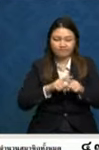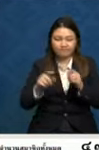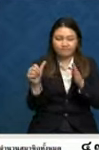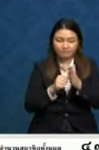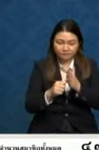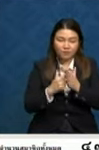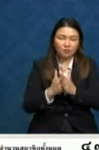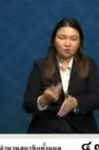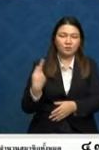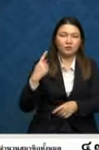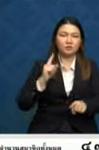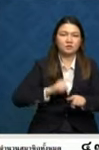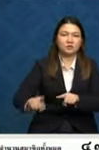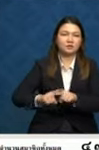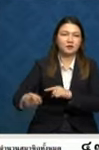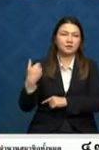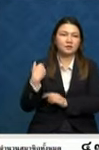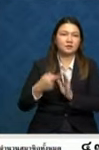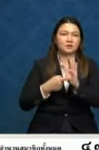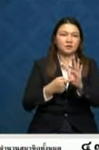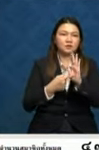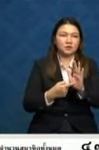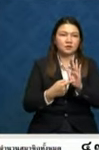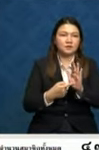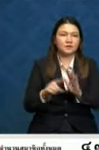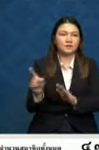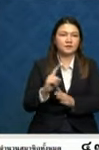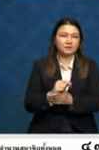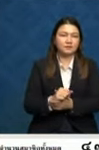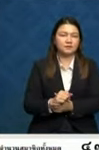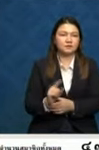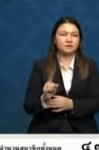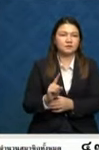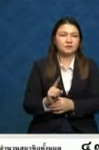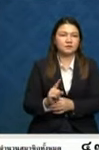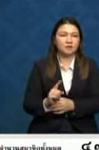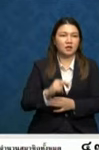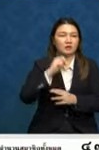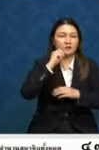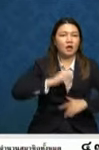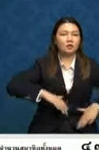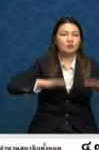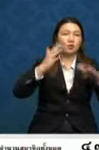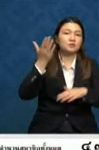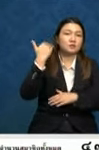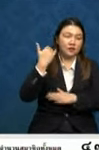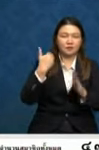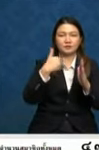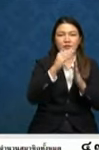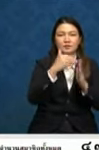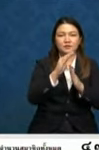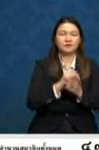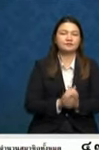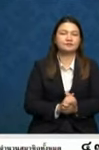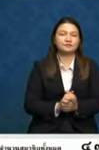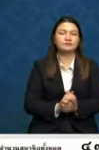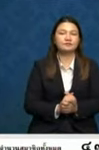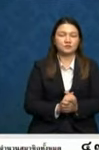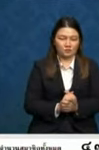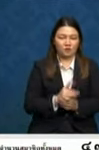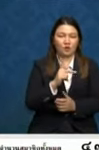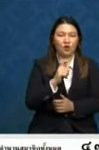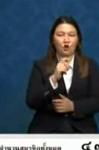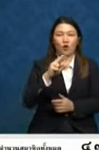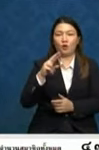อยู่ในหลายมิติยกตัวอย่างที่เร็วที่สุดก็คือเรื่องของเหตุการณ์น้ำท่วมที่ผ่านมาในภาคเหนือนะครับกอรมน.ก็เป็น